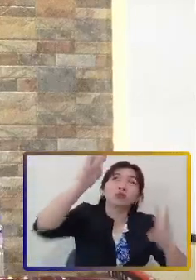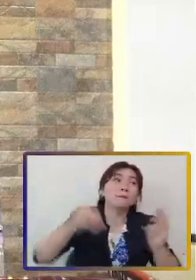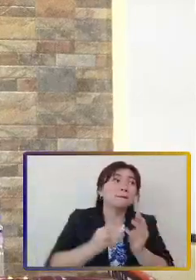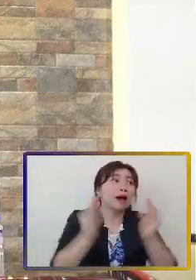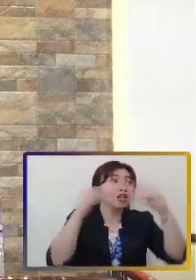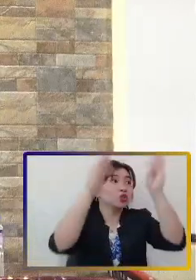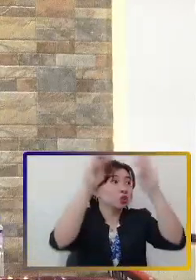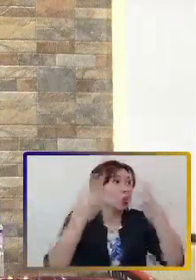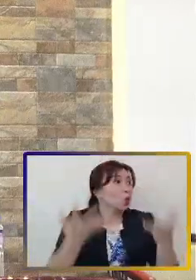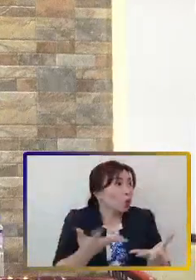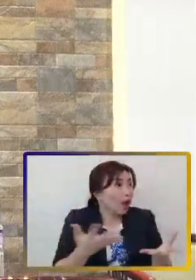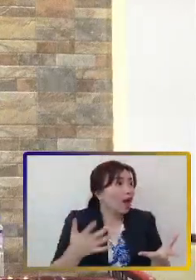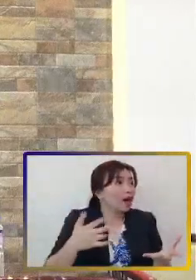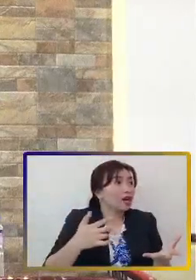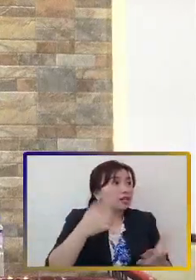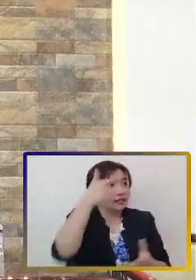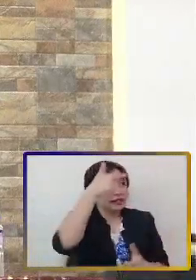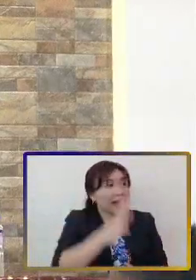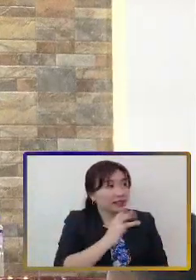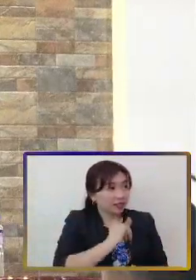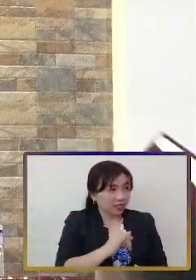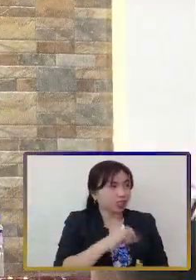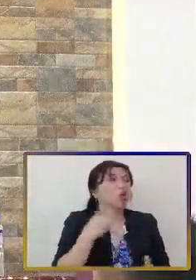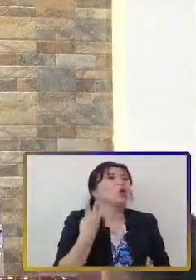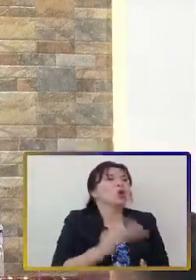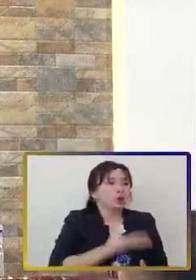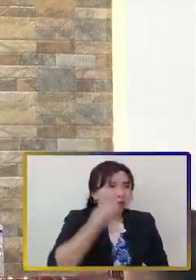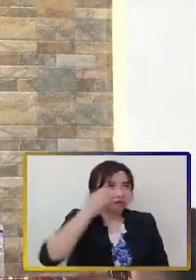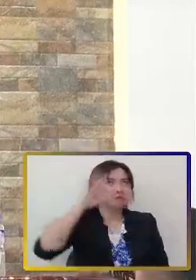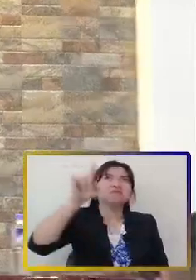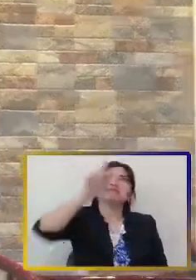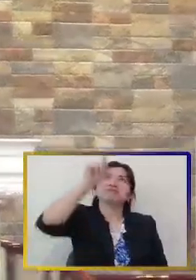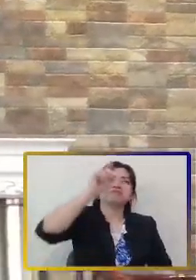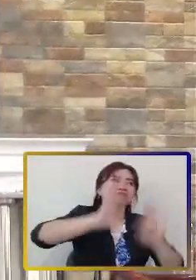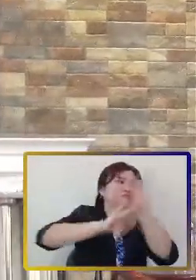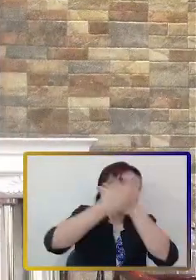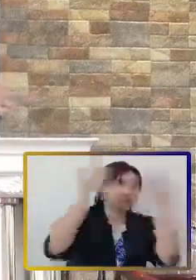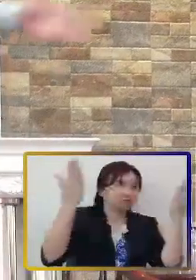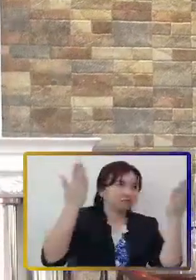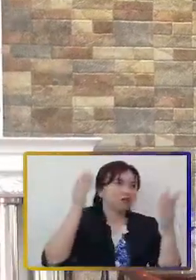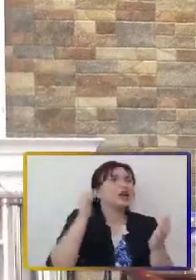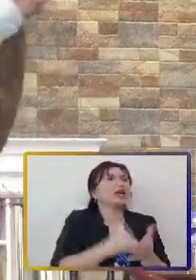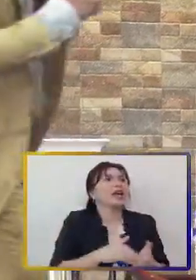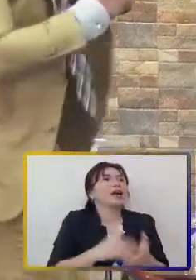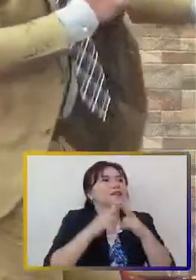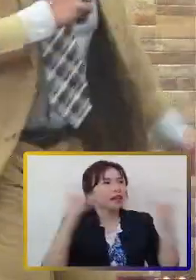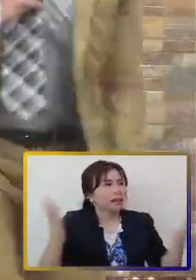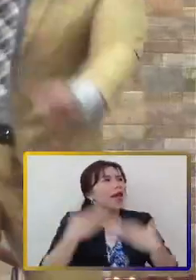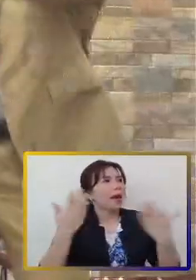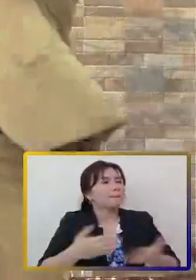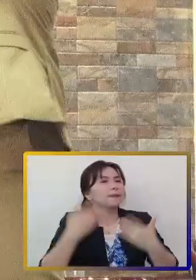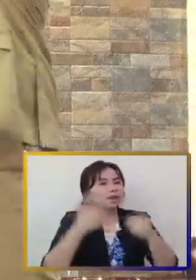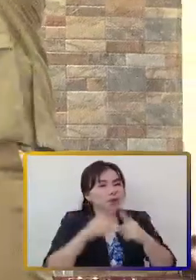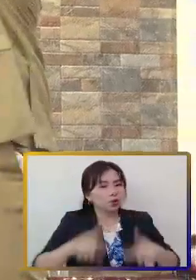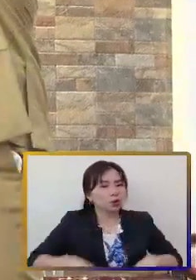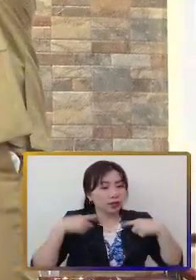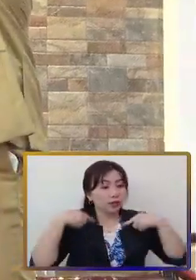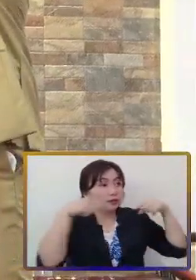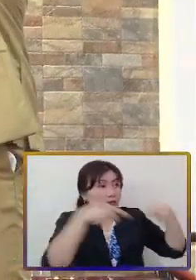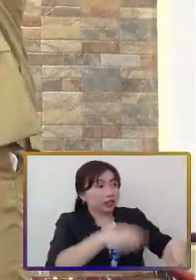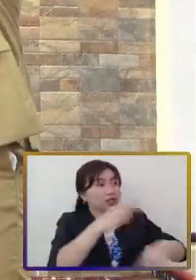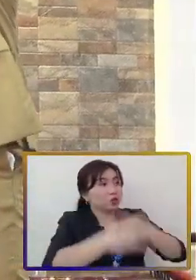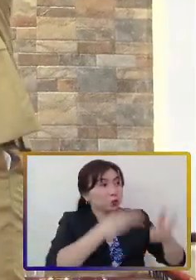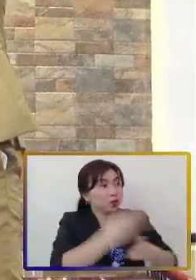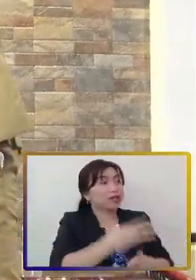ay nanduduon ka rin mga kapatid mas masayang mamuhay sa mundo na ito na alam mo yung siguradong